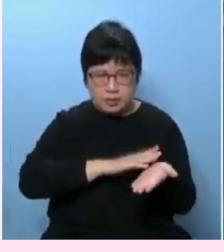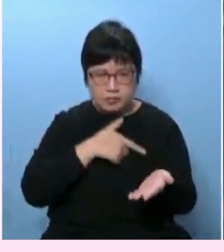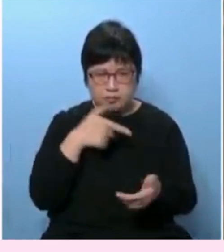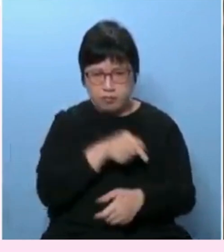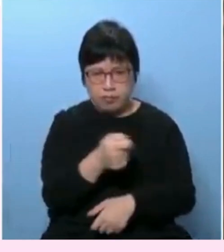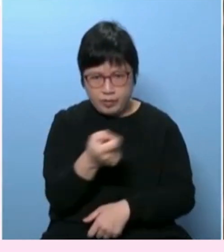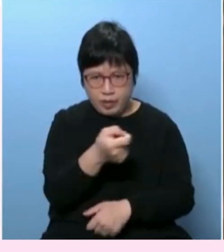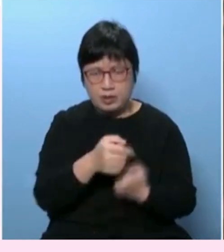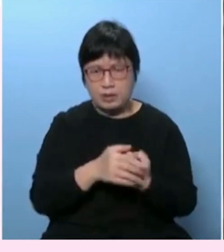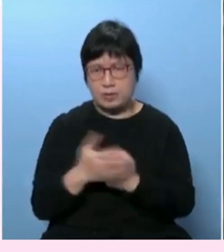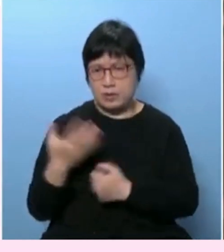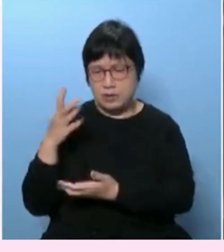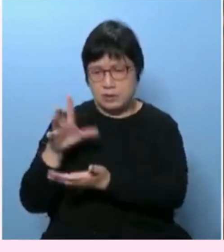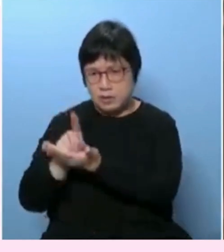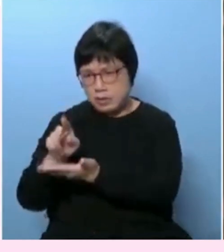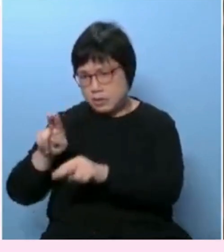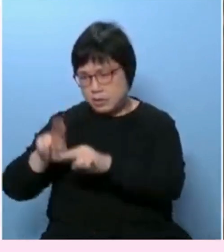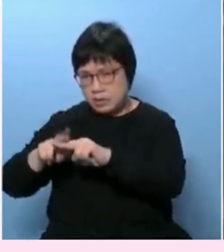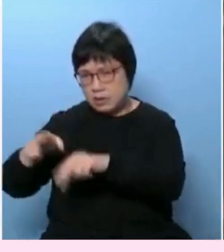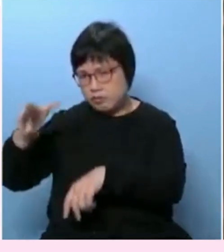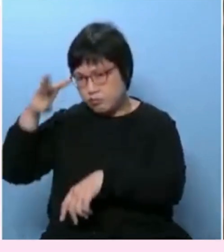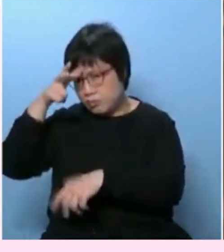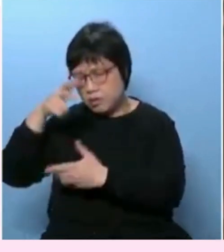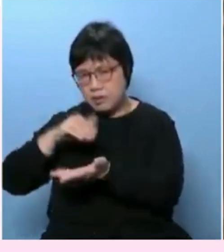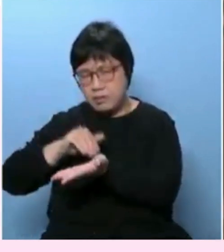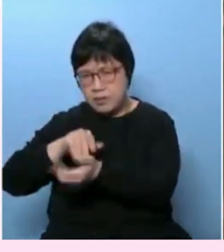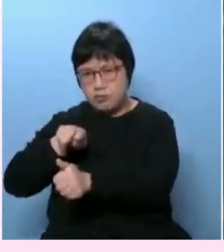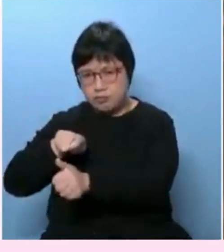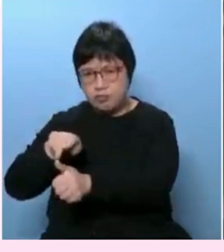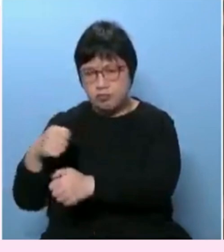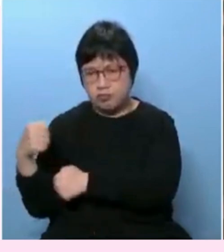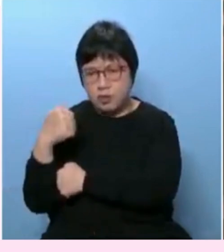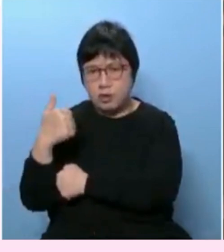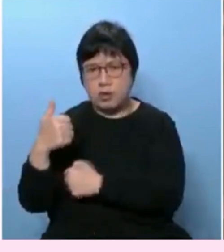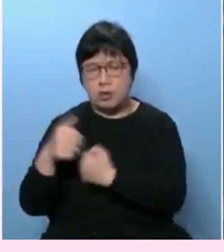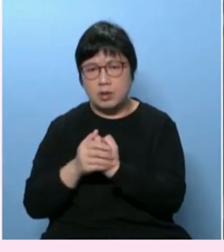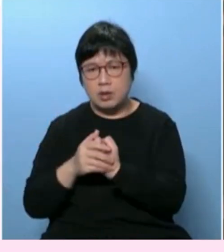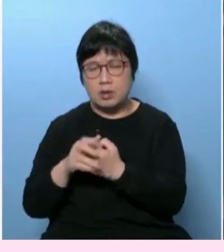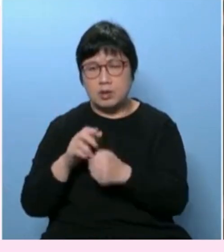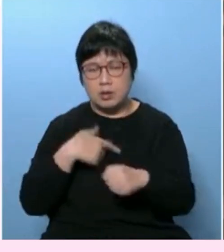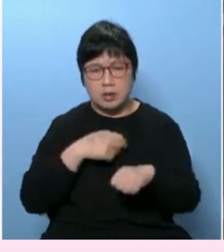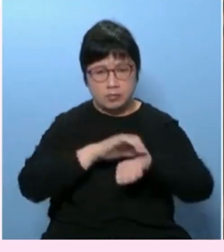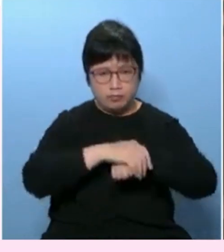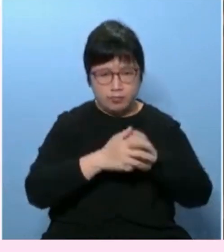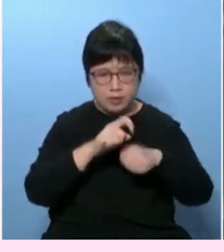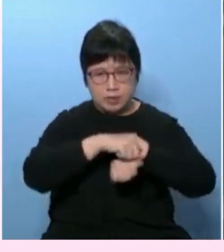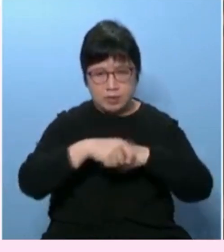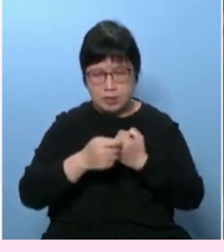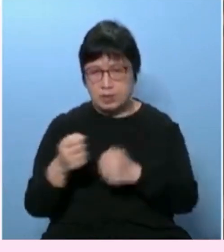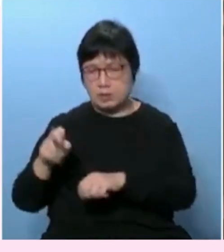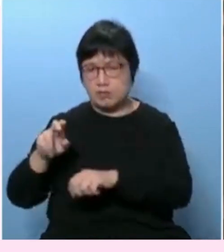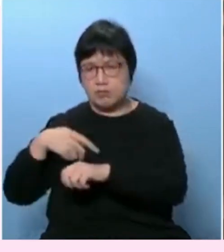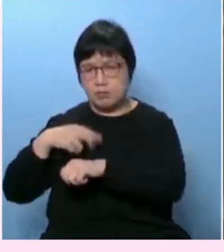過去一年，國家在疫情防控方面取得重大的成果，在全球主要的經濟體之中是唯一